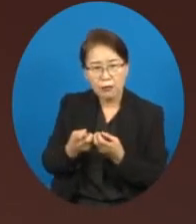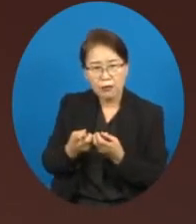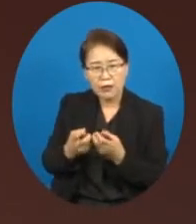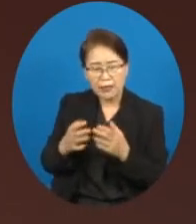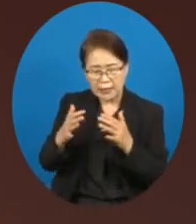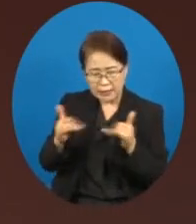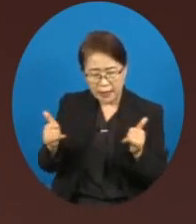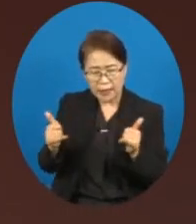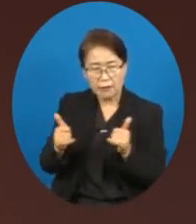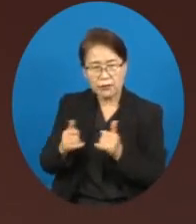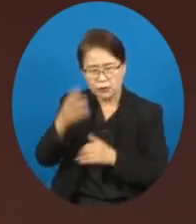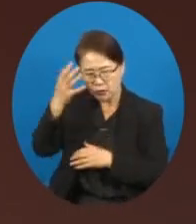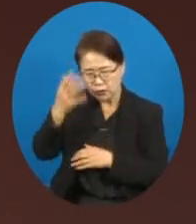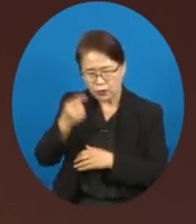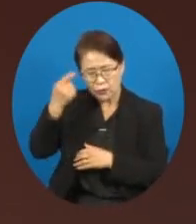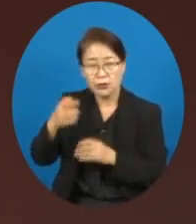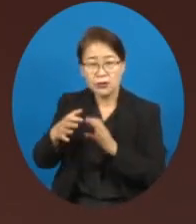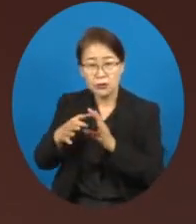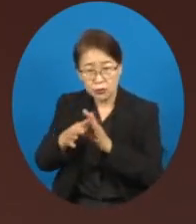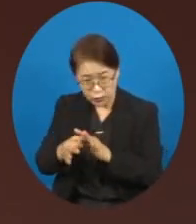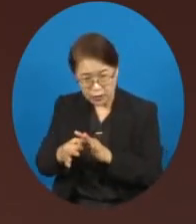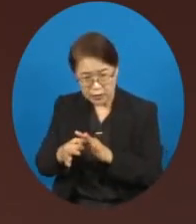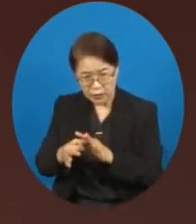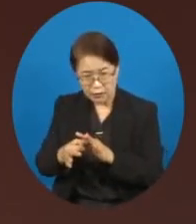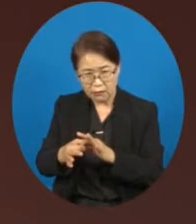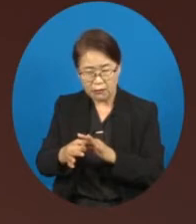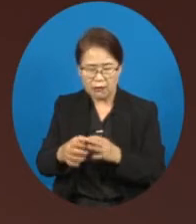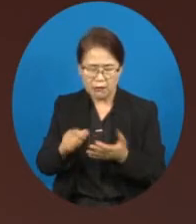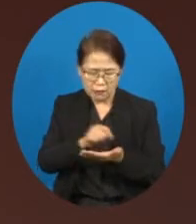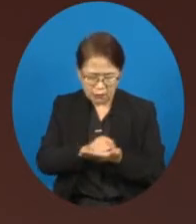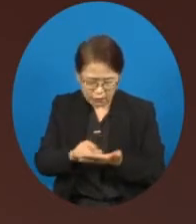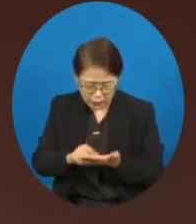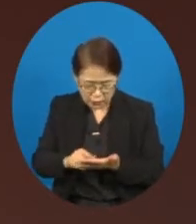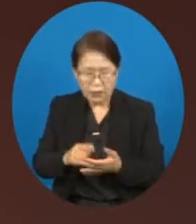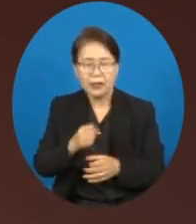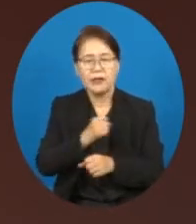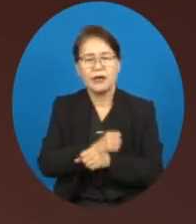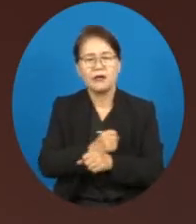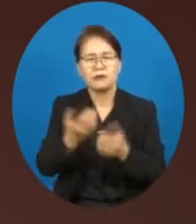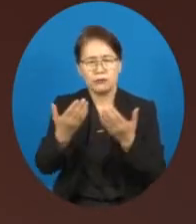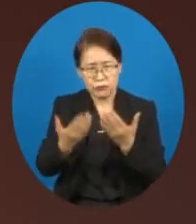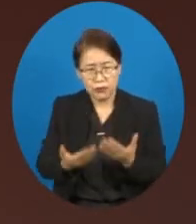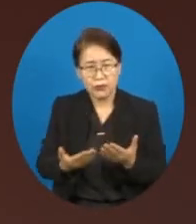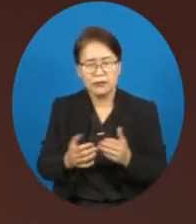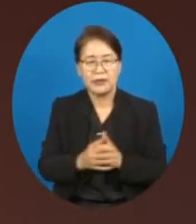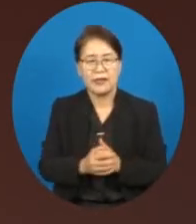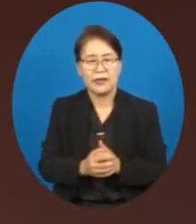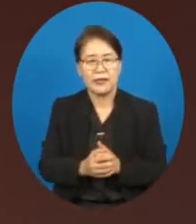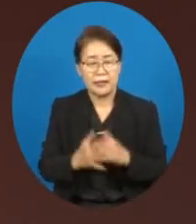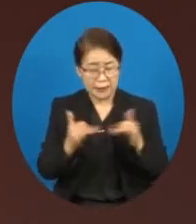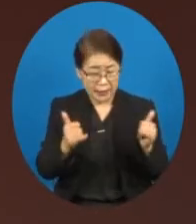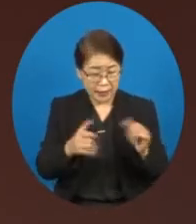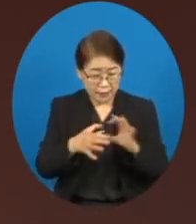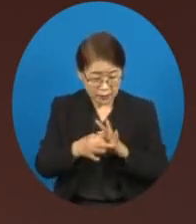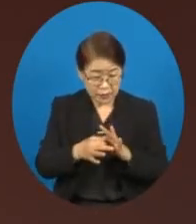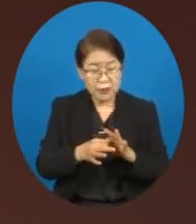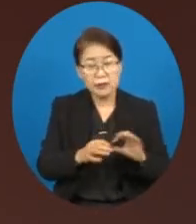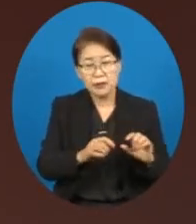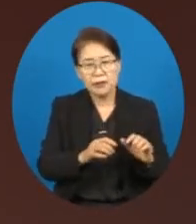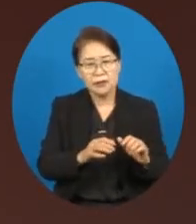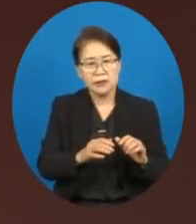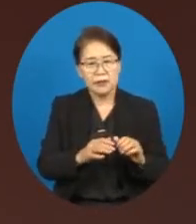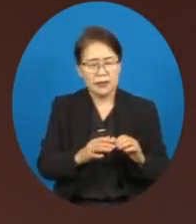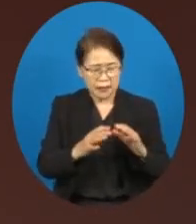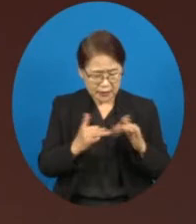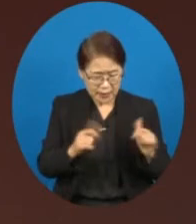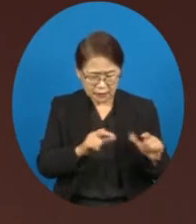유기적인 영감을 주셔서 이 성경을 기록하게 하셨던 것입니다. 사람들을 통해서 하나님이